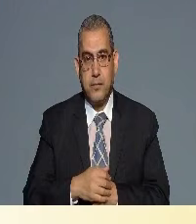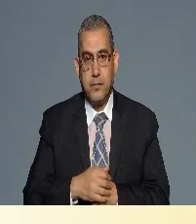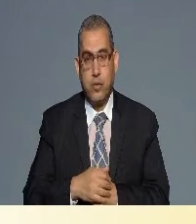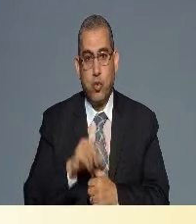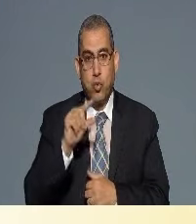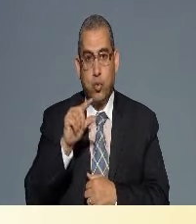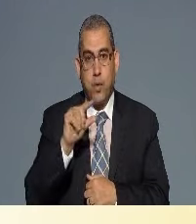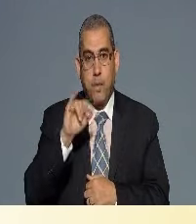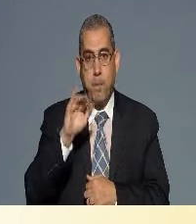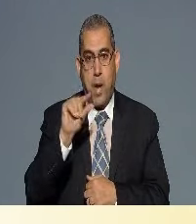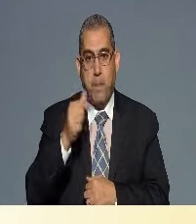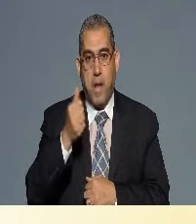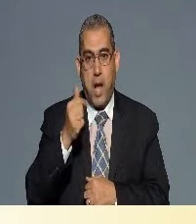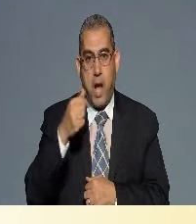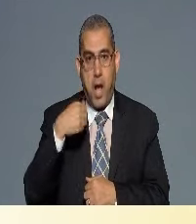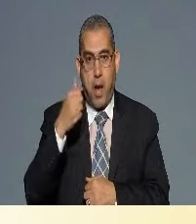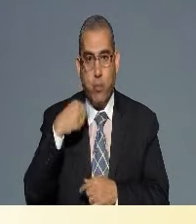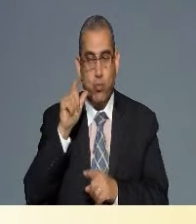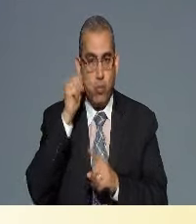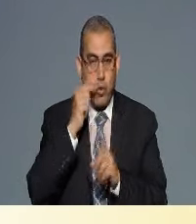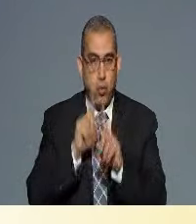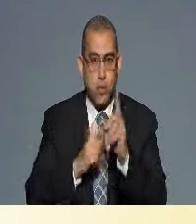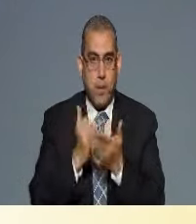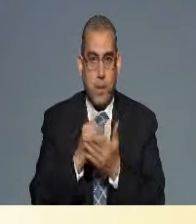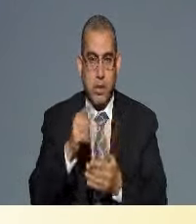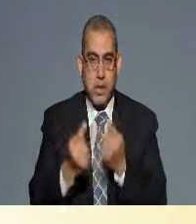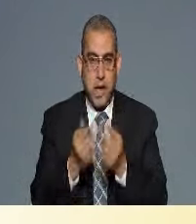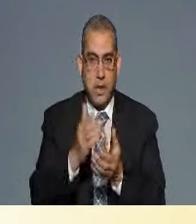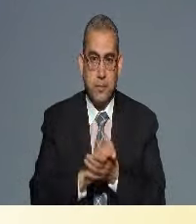الدكتور محمد عبد الهادي مستشار زراعي بالإدارة الزراعية.